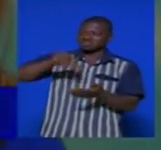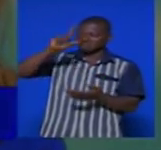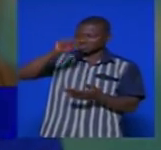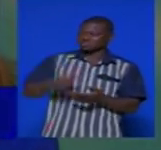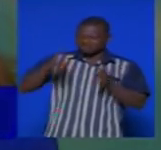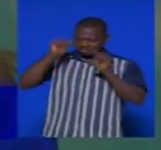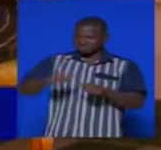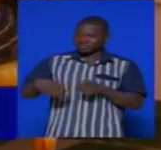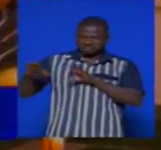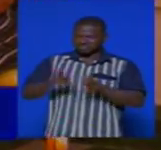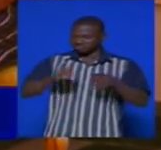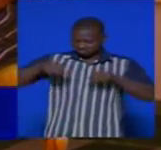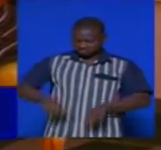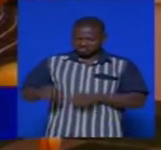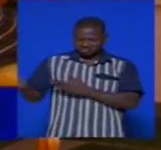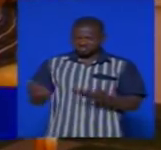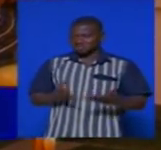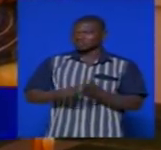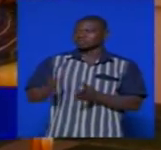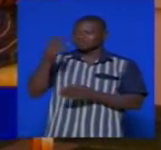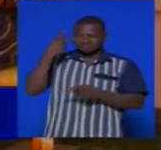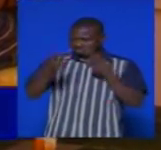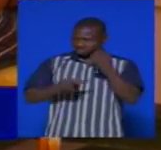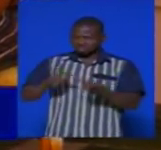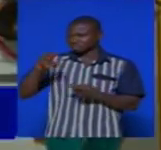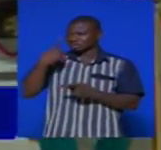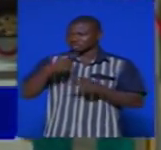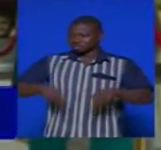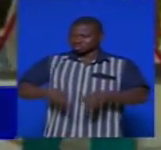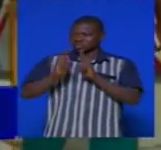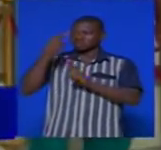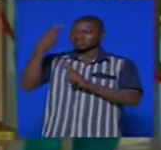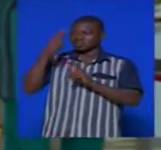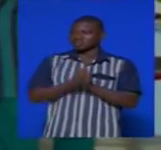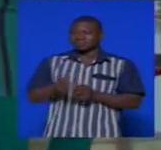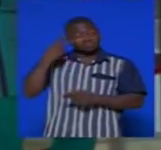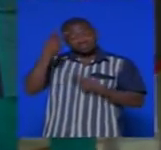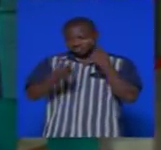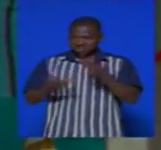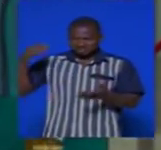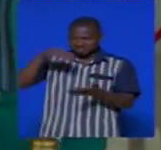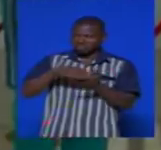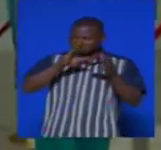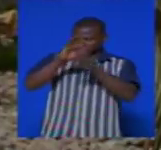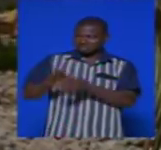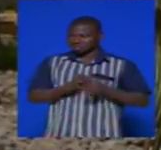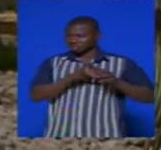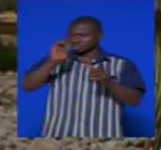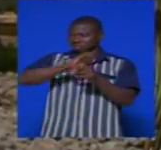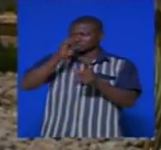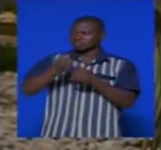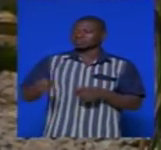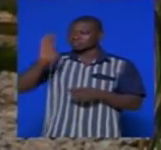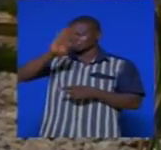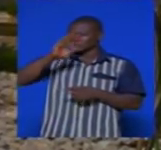une visite empreinte de courtoisie et qui a permis aux deux personnalités de revisiter les domaines de coopération entre le Burkina et la BAD en